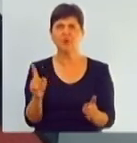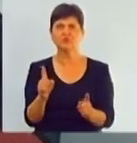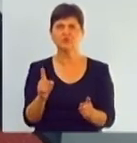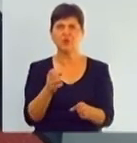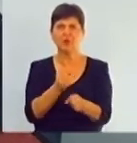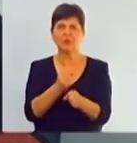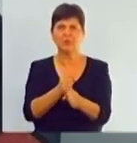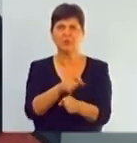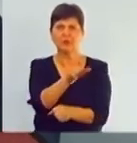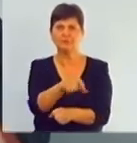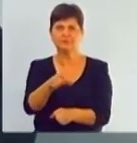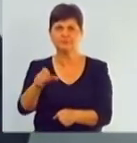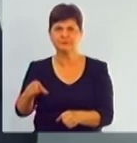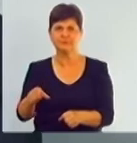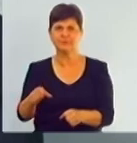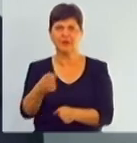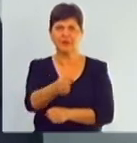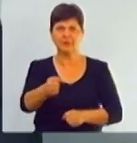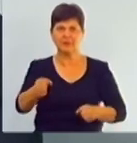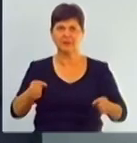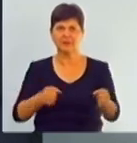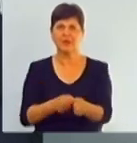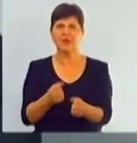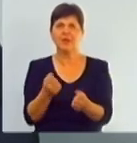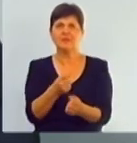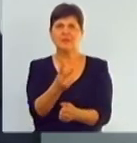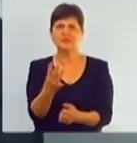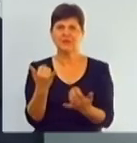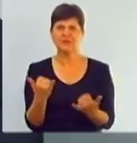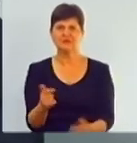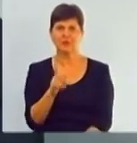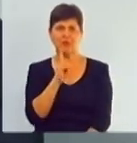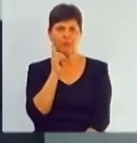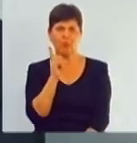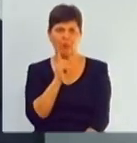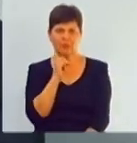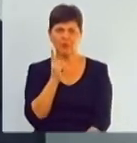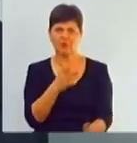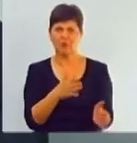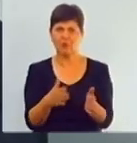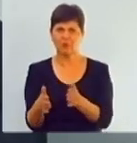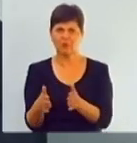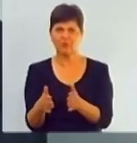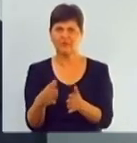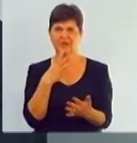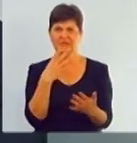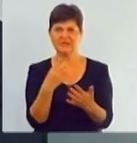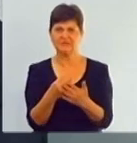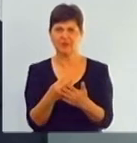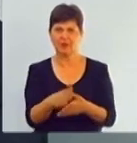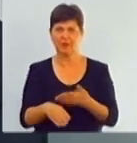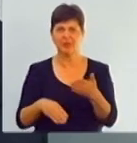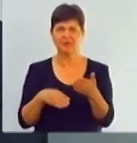ротації і наскільки сьогодні молодь готова підставити, так би мовити, плече, йде